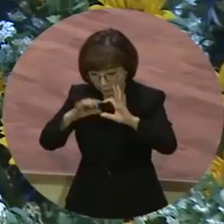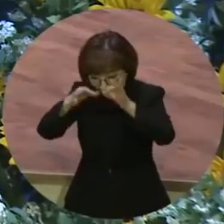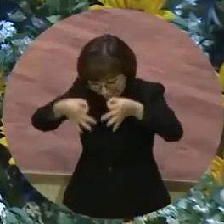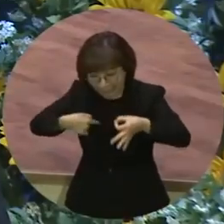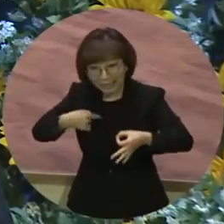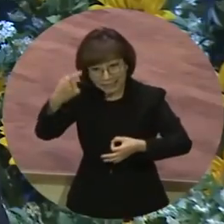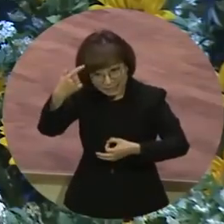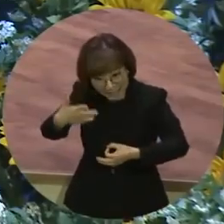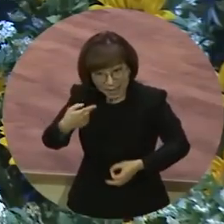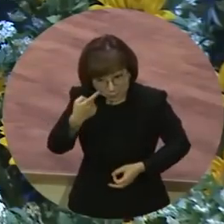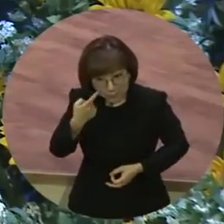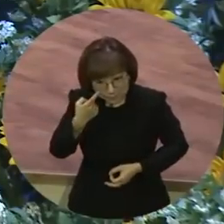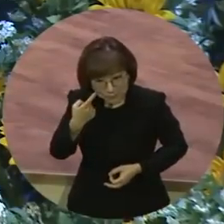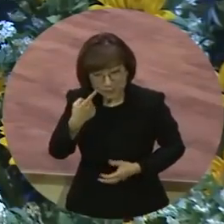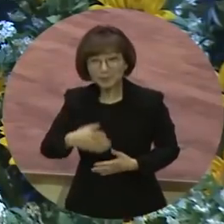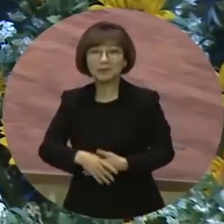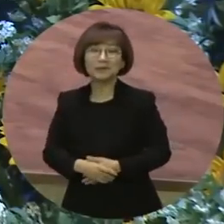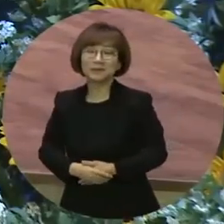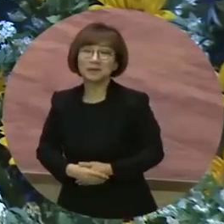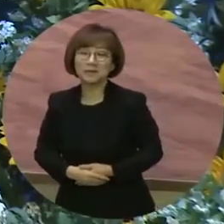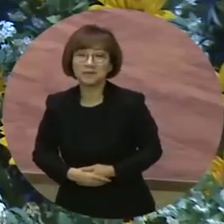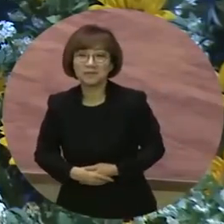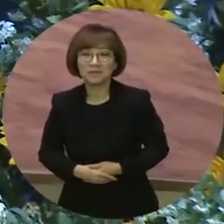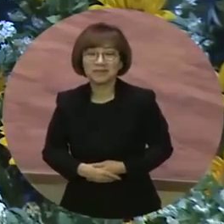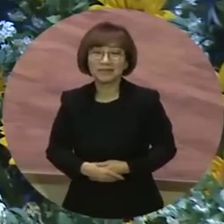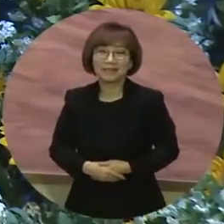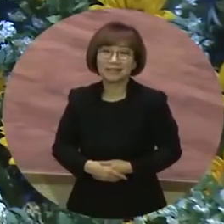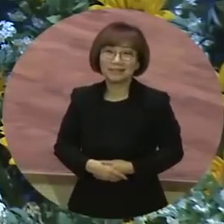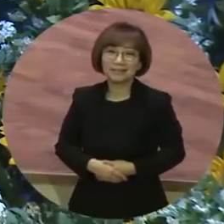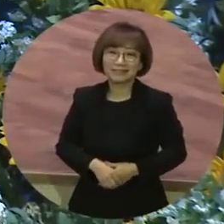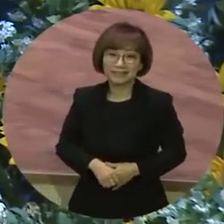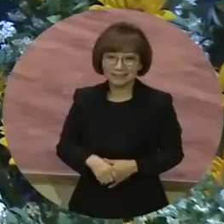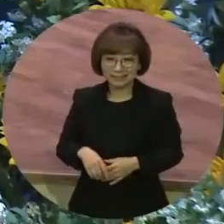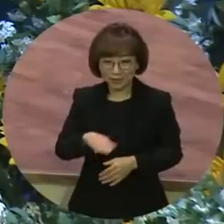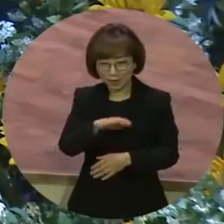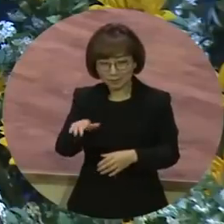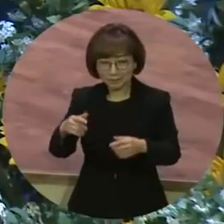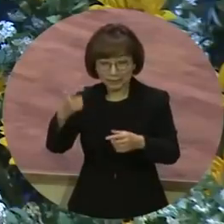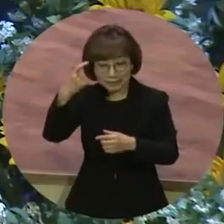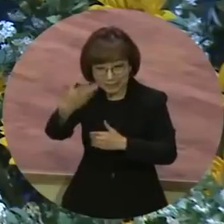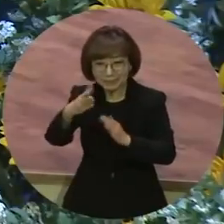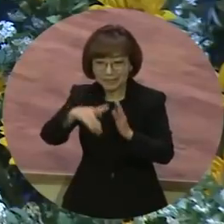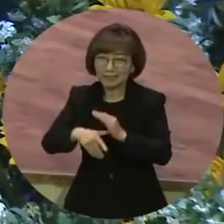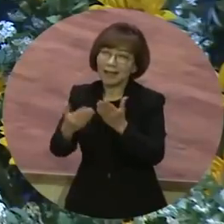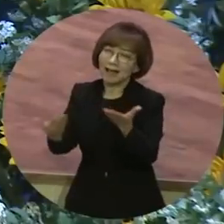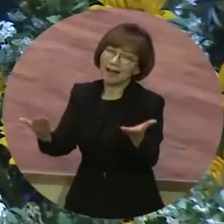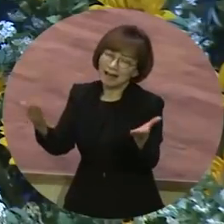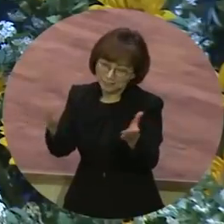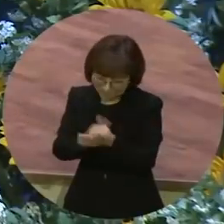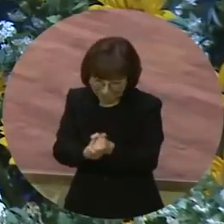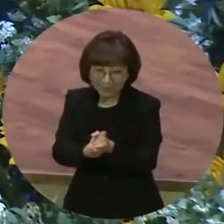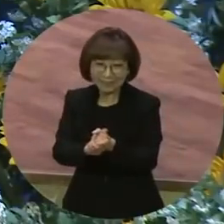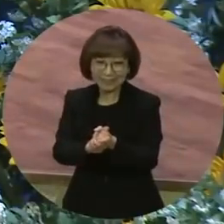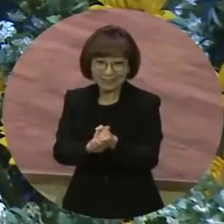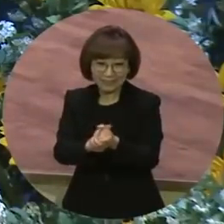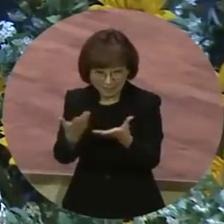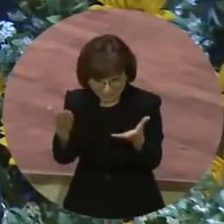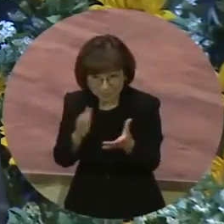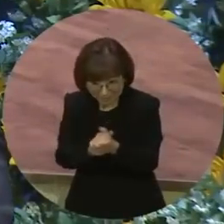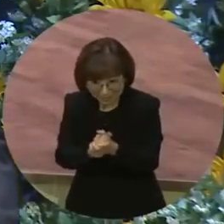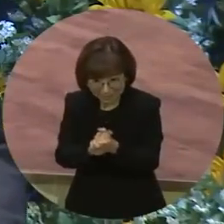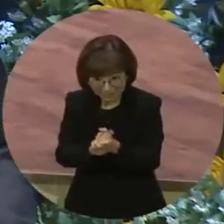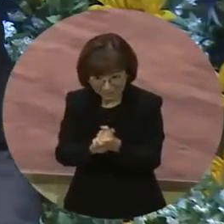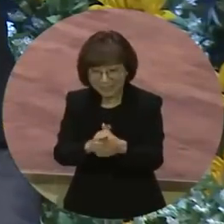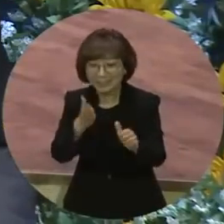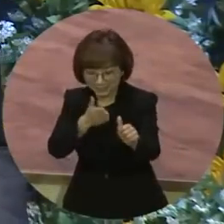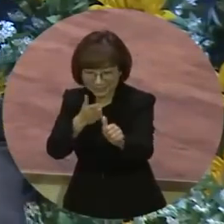영계 성도 여러분, 이것을 아멘으로 답할 수 있기 바랍니다. 이 세 가지 질문할 때마다 아멘.